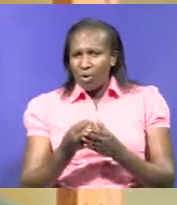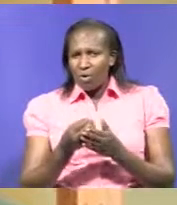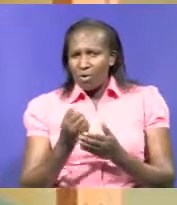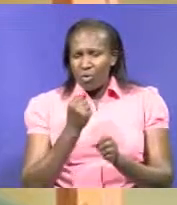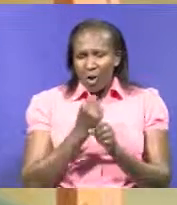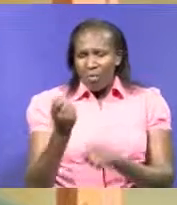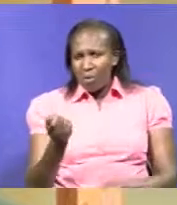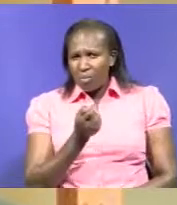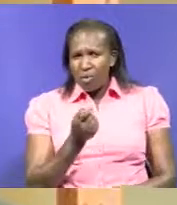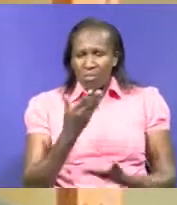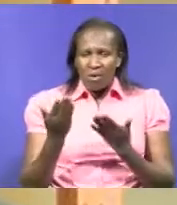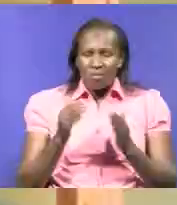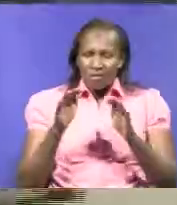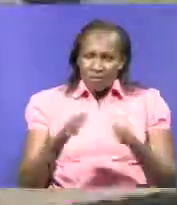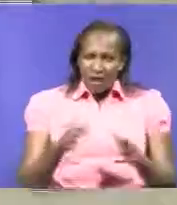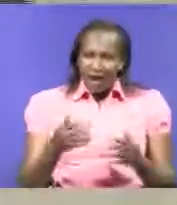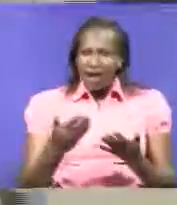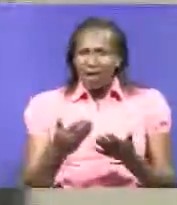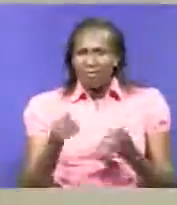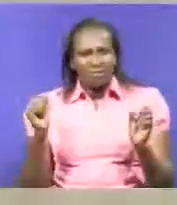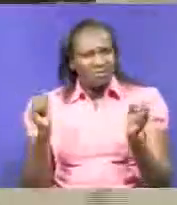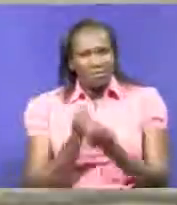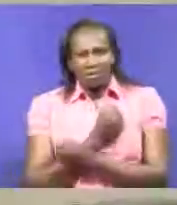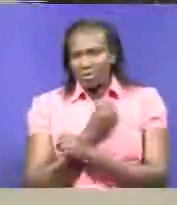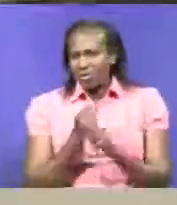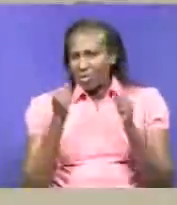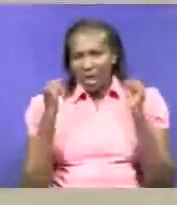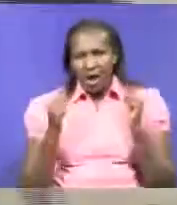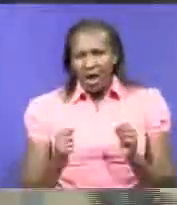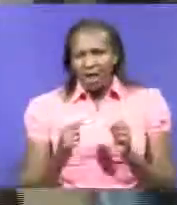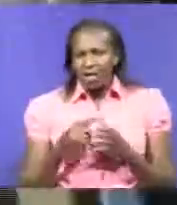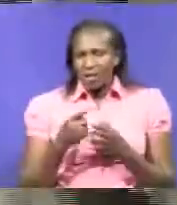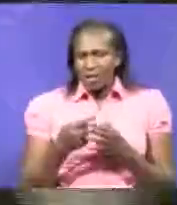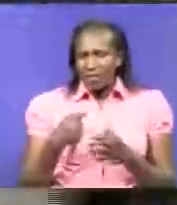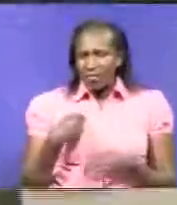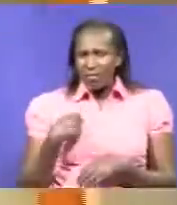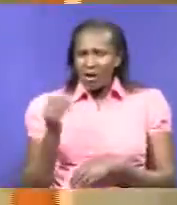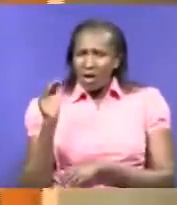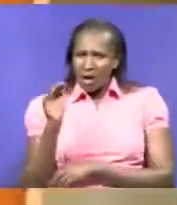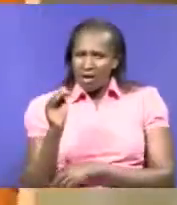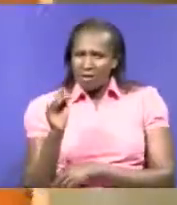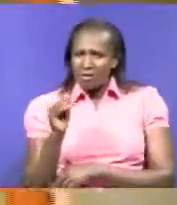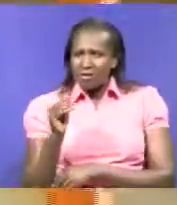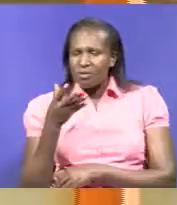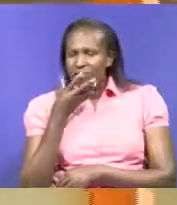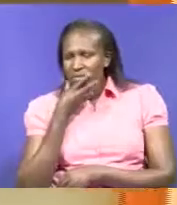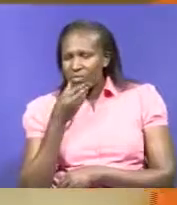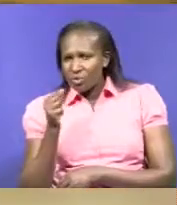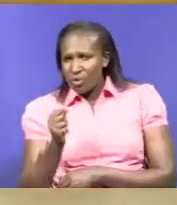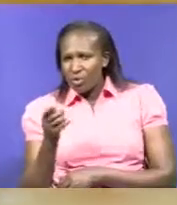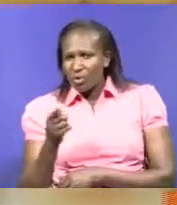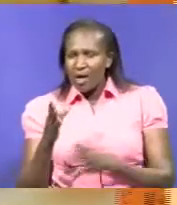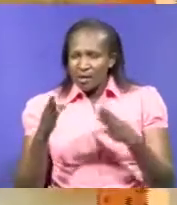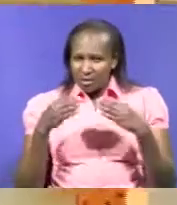ndogo ndogo maybe kwa shamba sitaweza. Sasa nikakuja nikalilia mzee wa hapa,